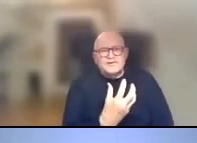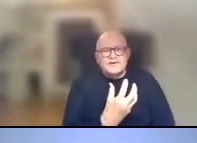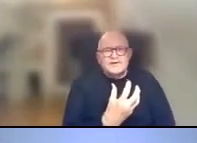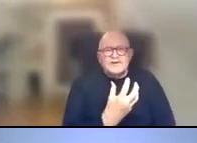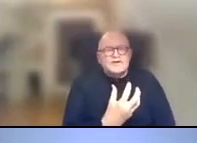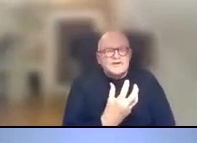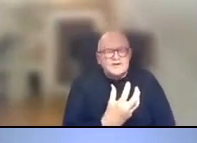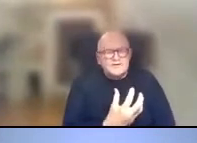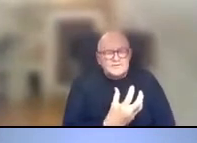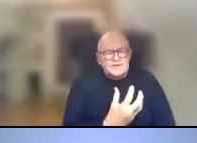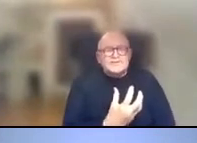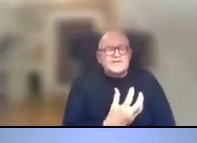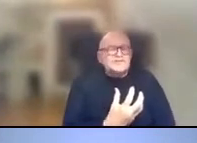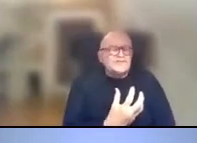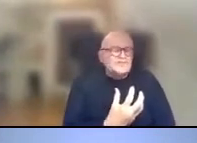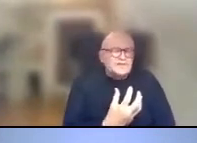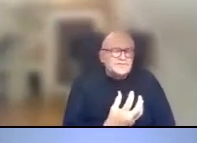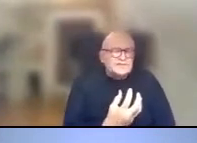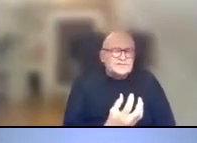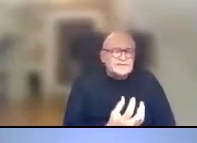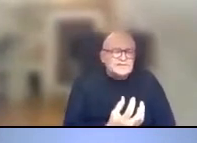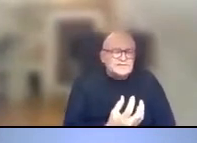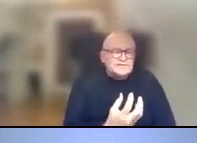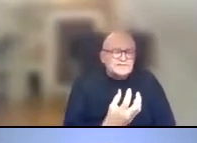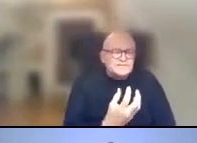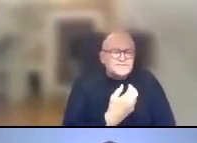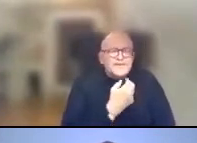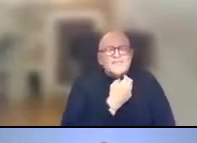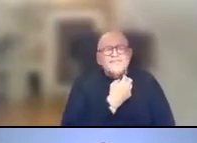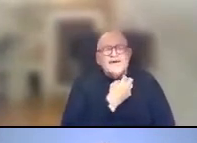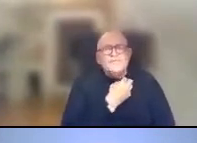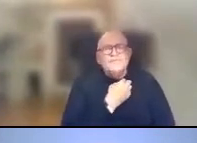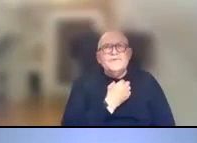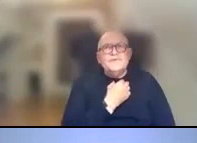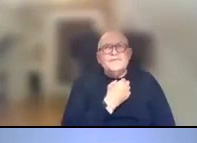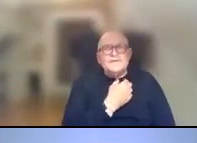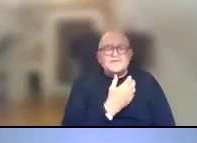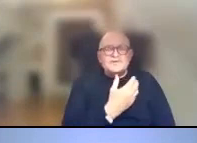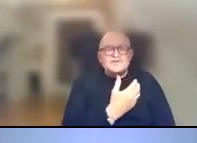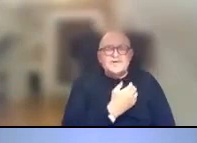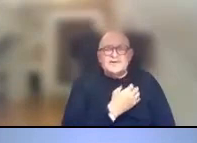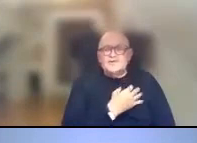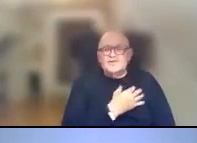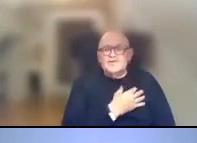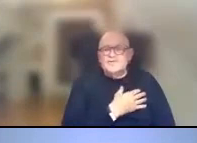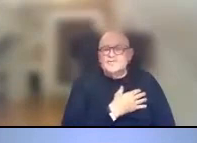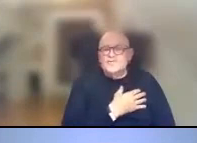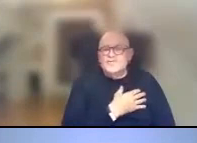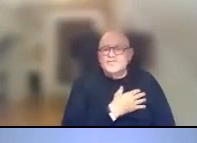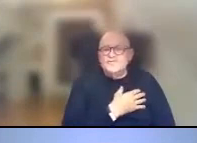mit geringem Selbstwertgefühl gibt, die sich bewerben in